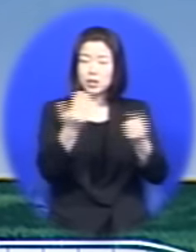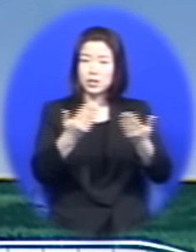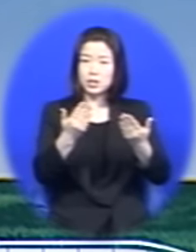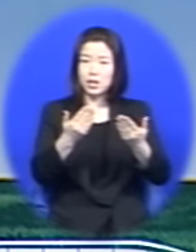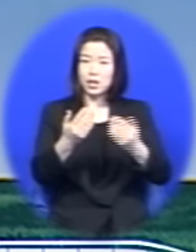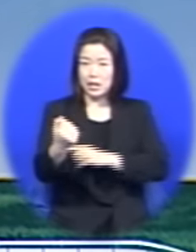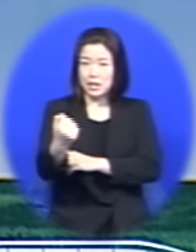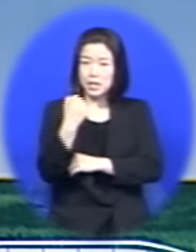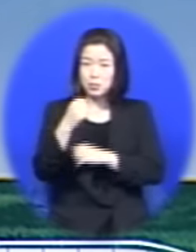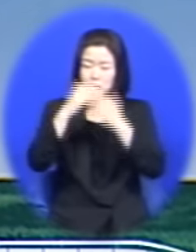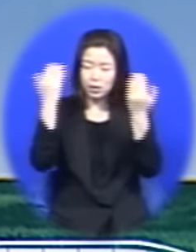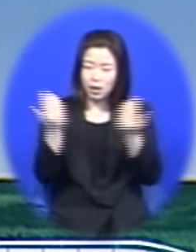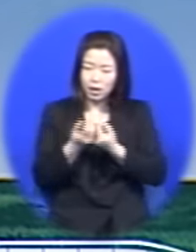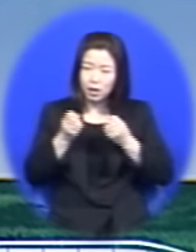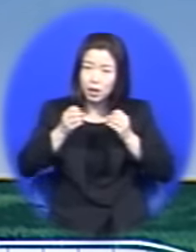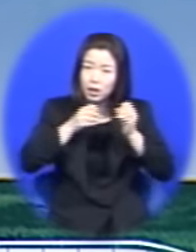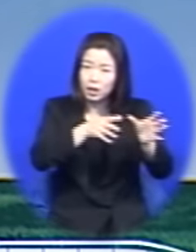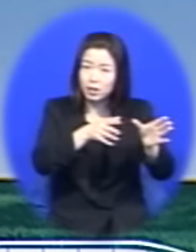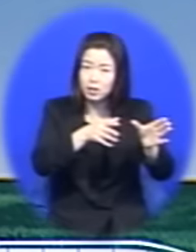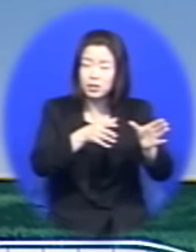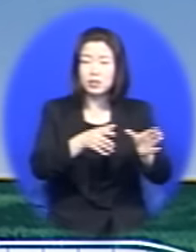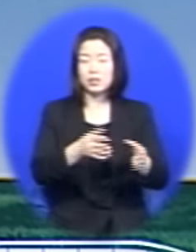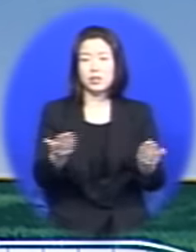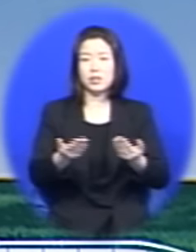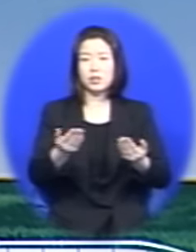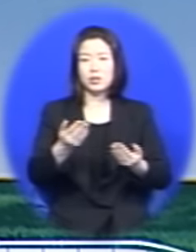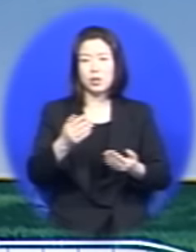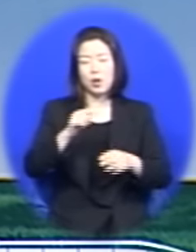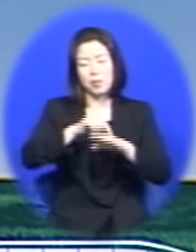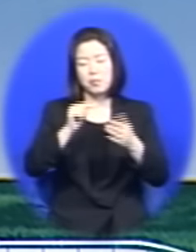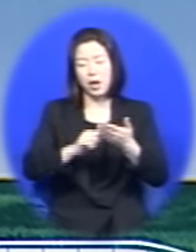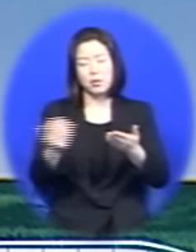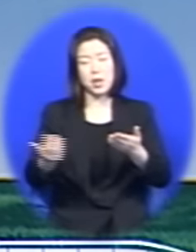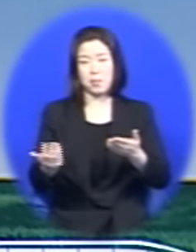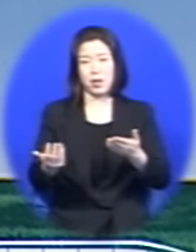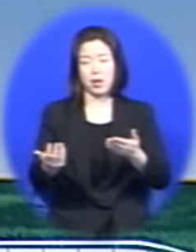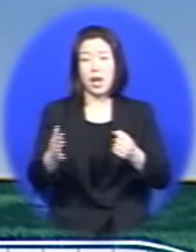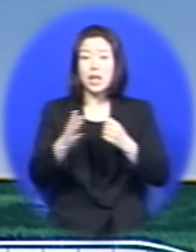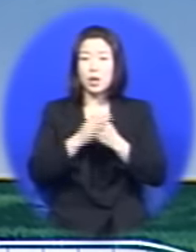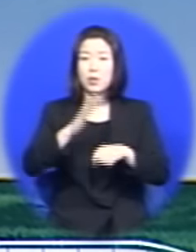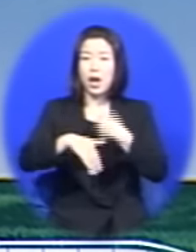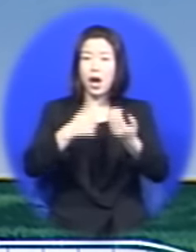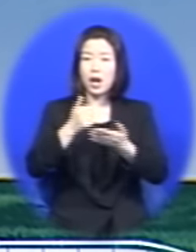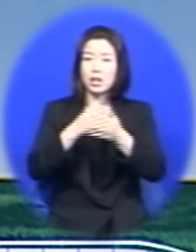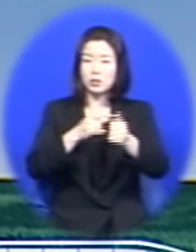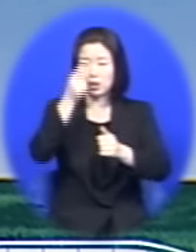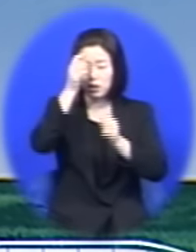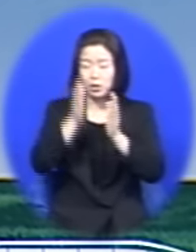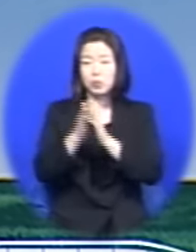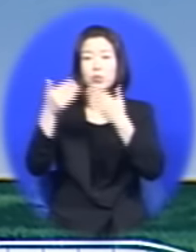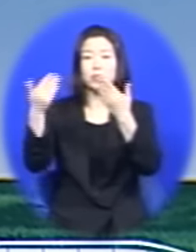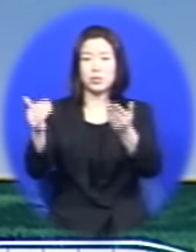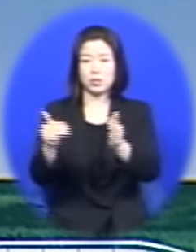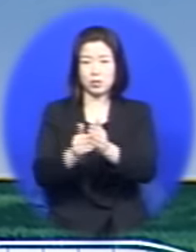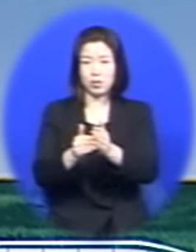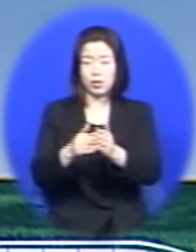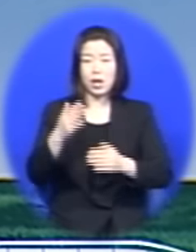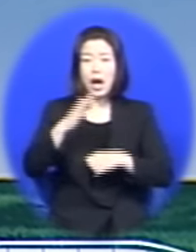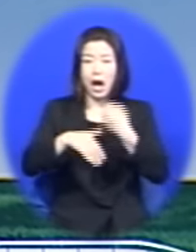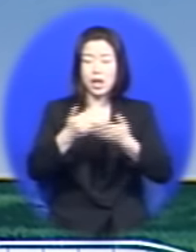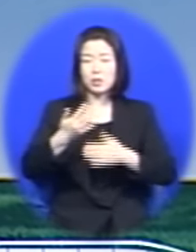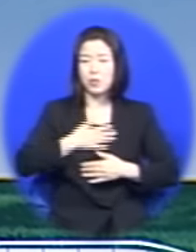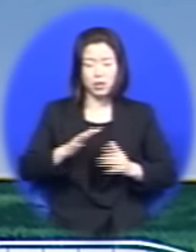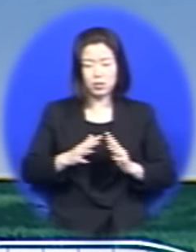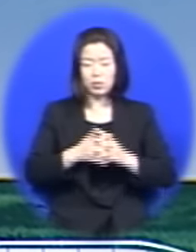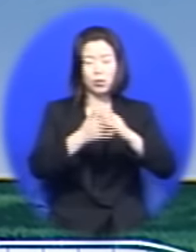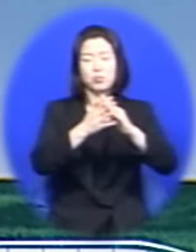다 쏟는 일은 너무 속상한 일이었어요. 그래서 하나님께 기도했어요. 하나님, 저는 건물 안